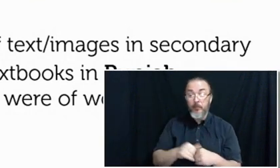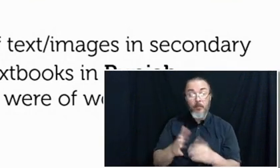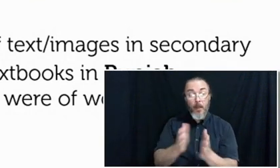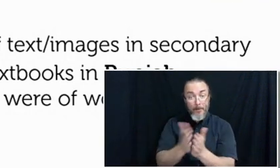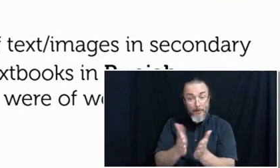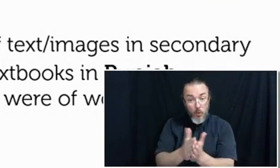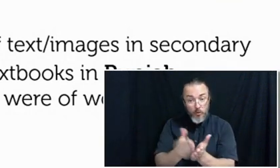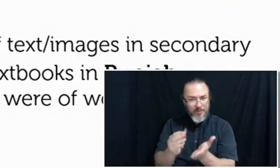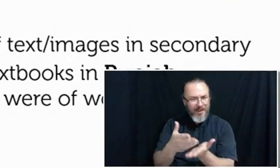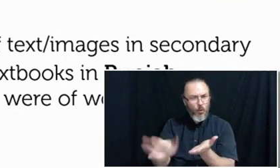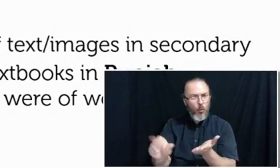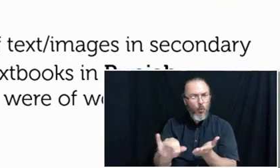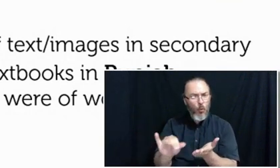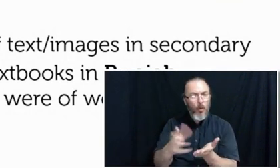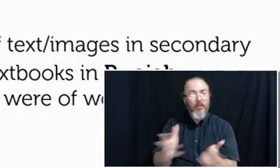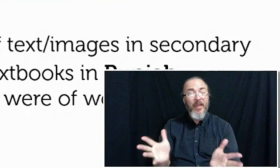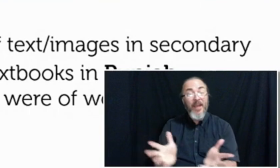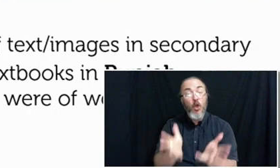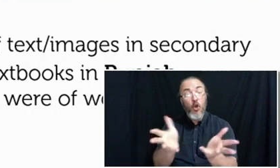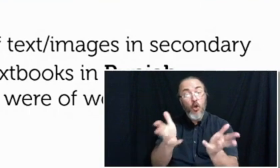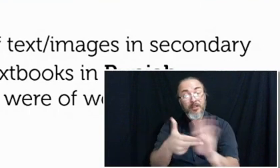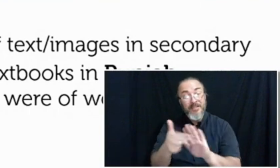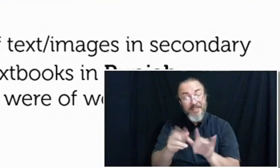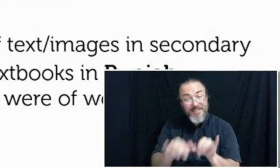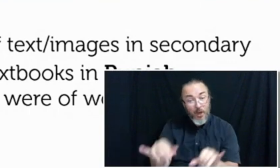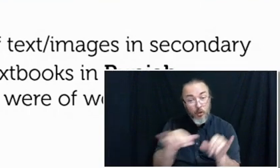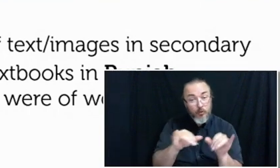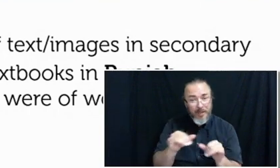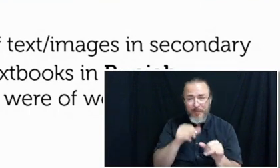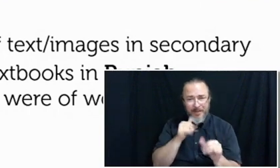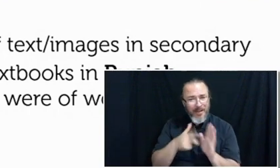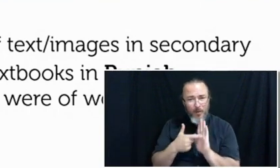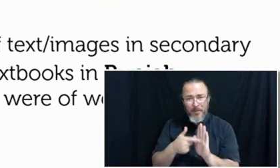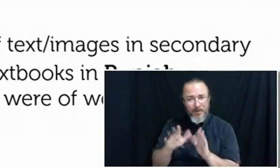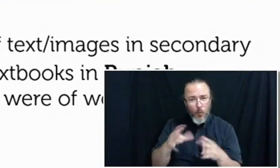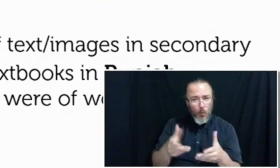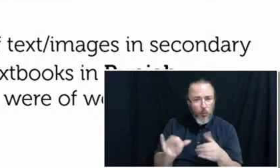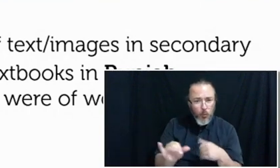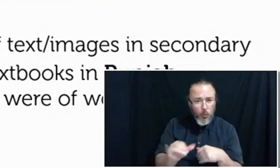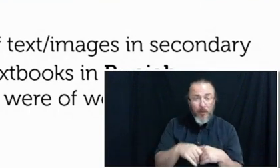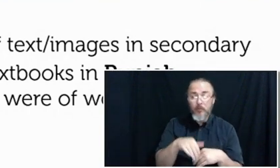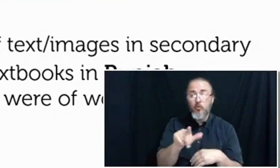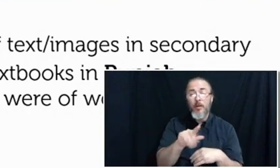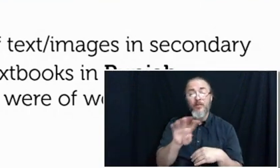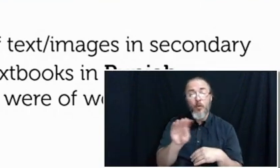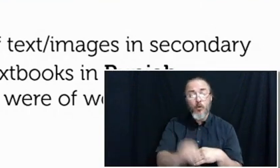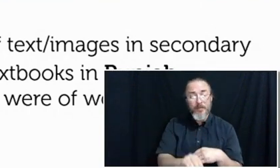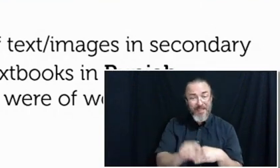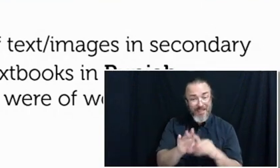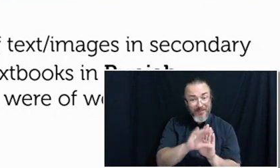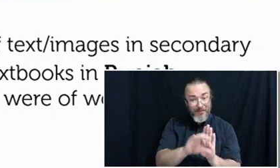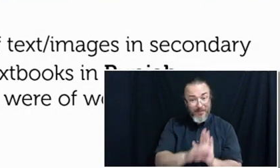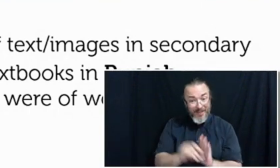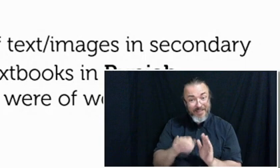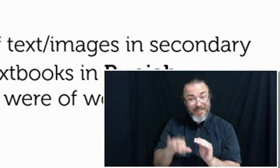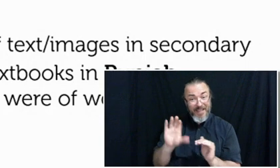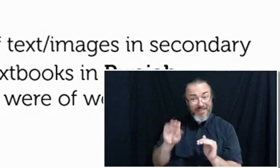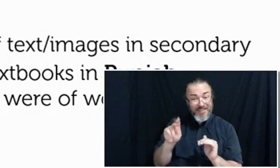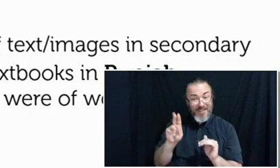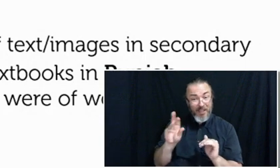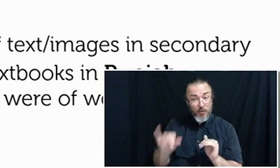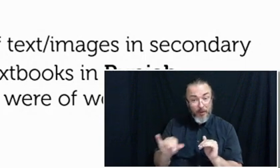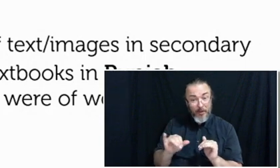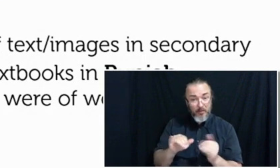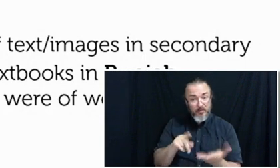des programmes dans leur pays d'origine. Les scolaires peuvent exclure perpétuant les stéréotypes au moyen d'omissions, de fausses représentations. Seulement 24% des